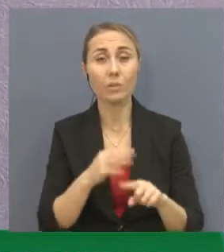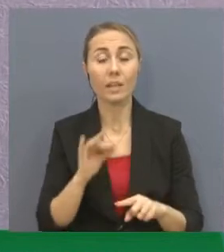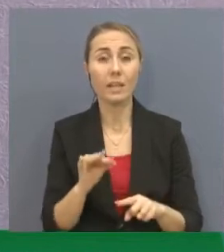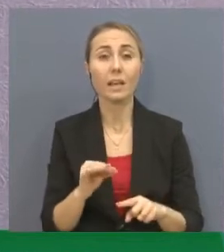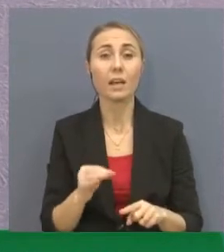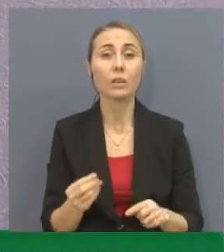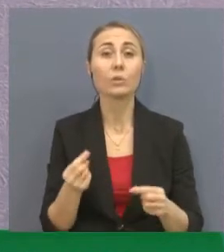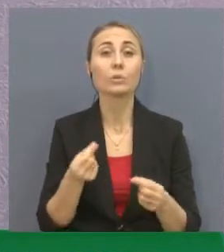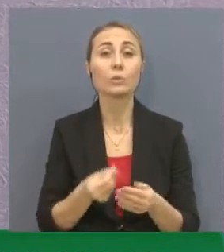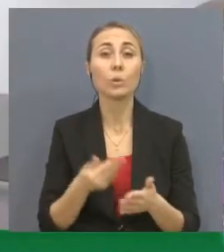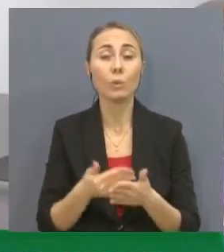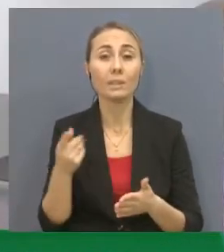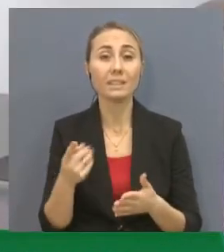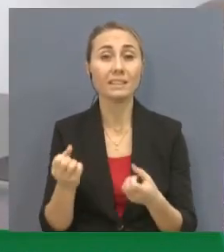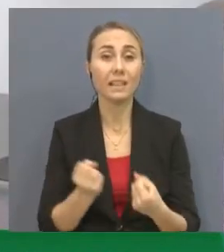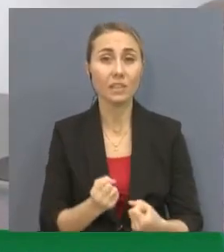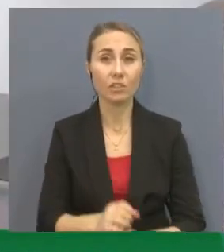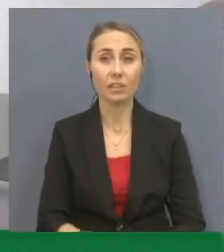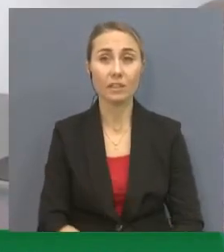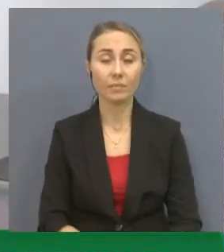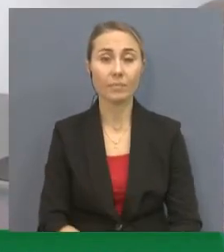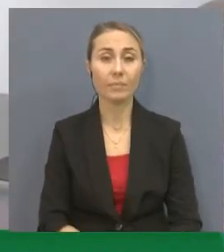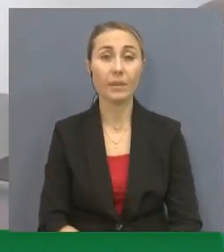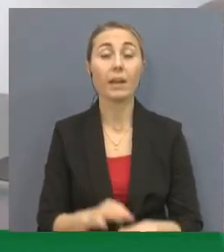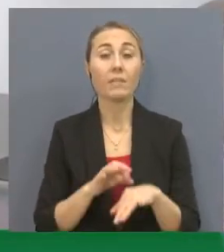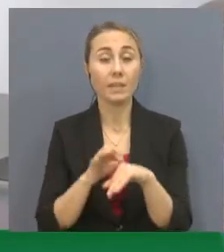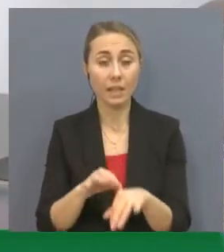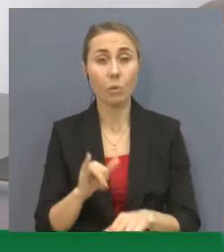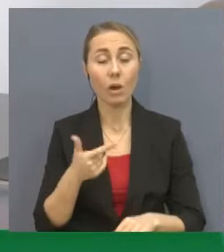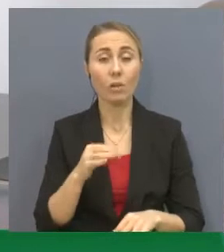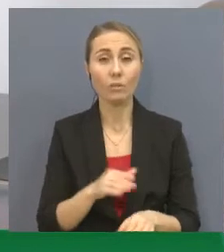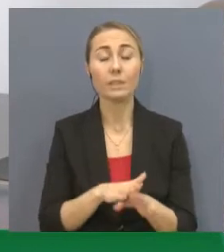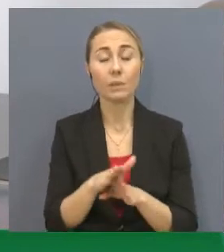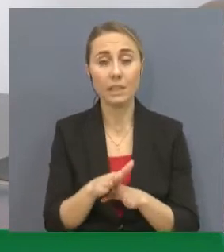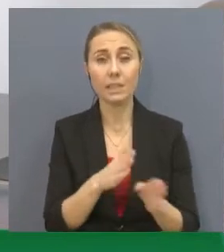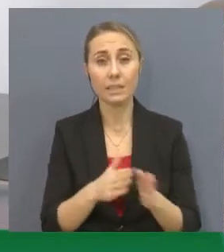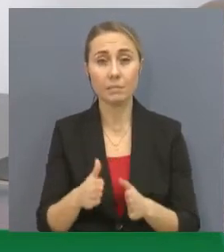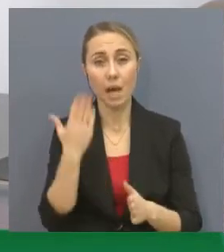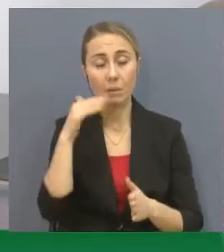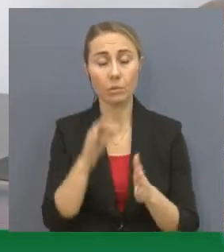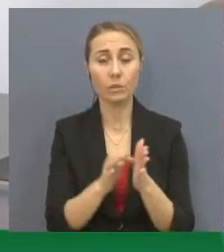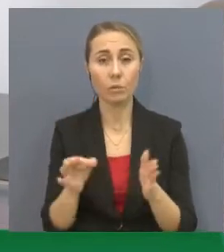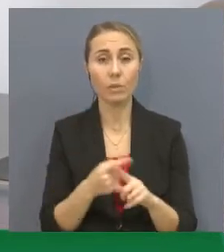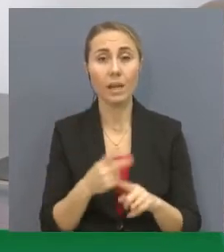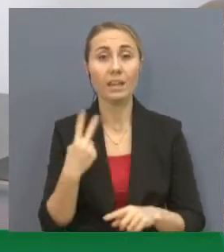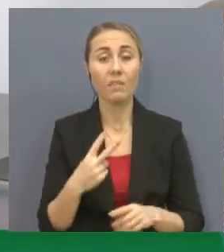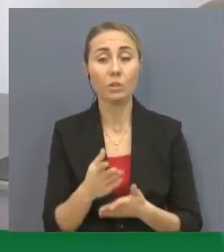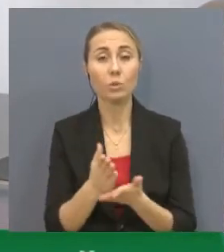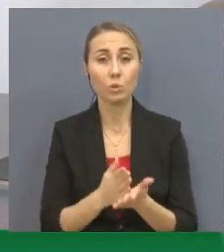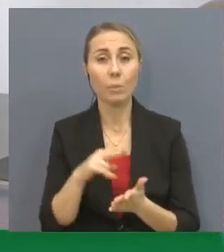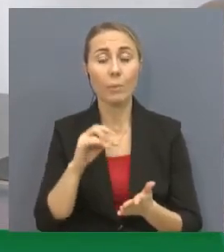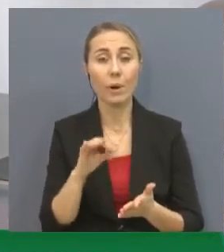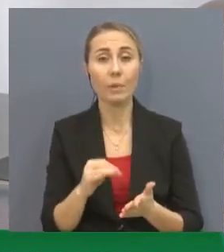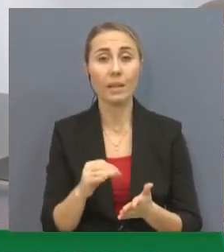их содержания введения департамента уголовно-исполнительной системы акмолинской области входит 20 служб пробации 20